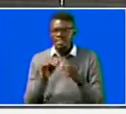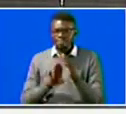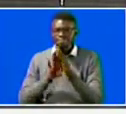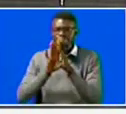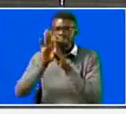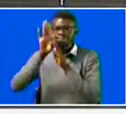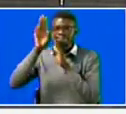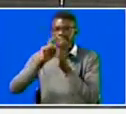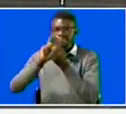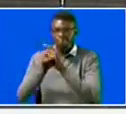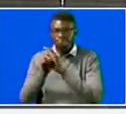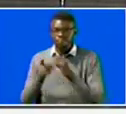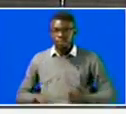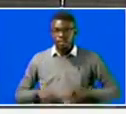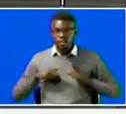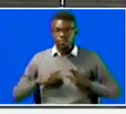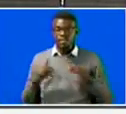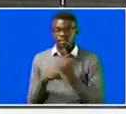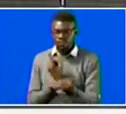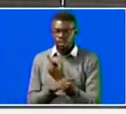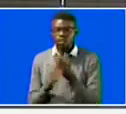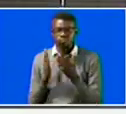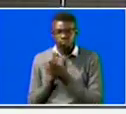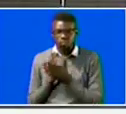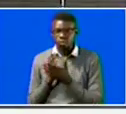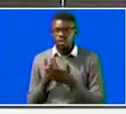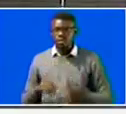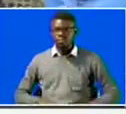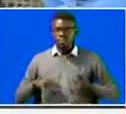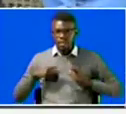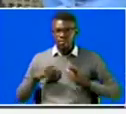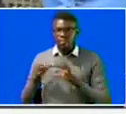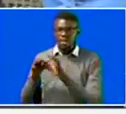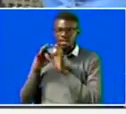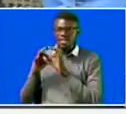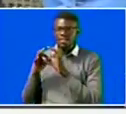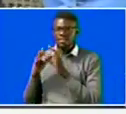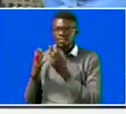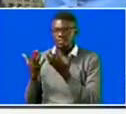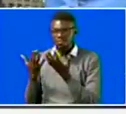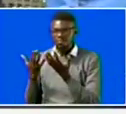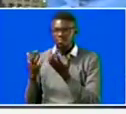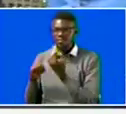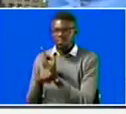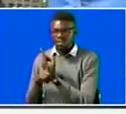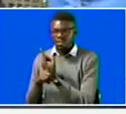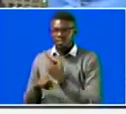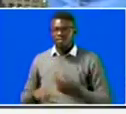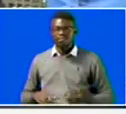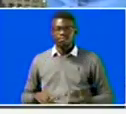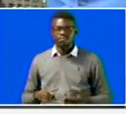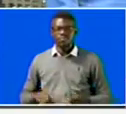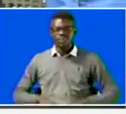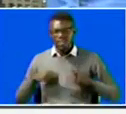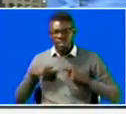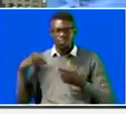know that life because I can tell you because tumeangalia tumeishi kwa culture. Nimekaa huko more than vile nimekaa hapa lakini tumekuwa fortunate